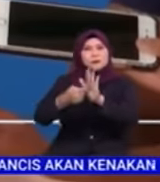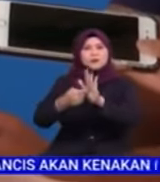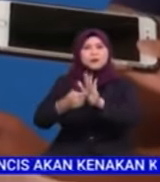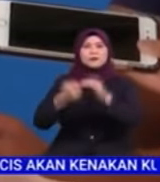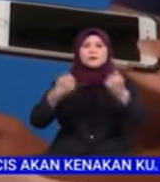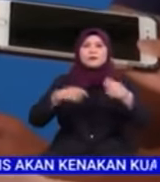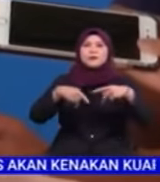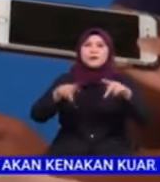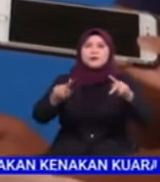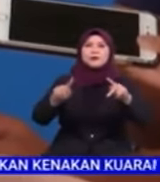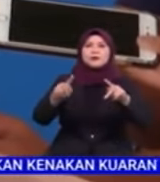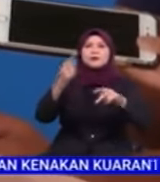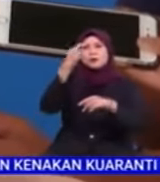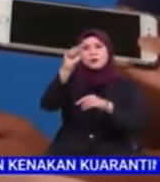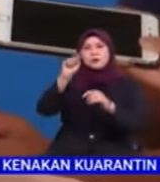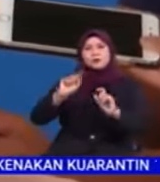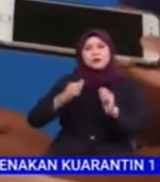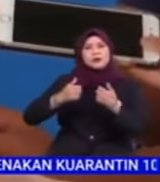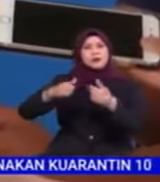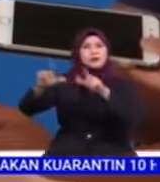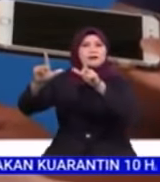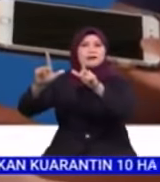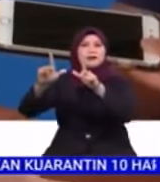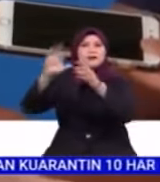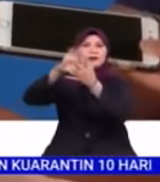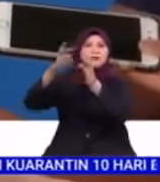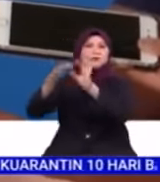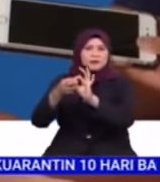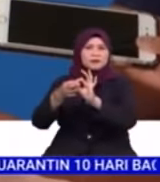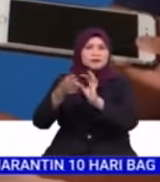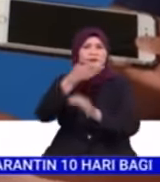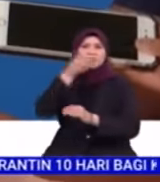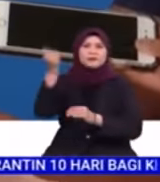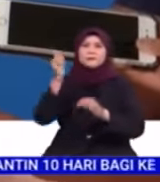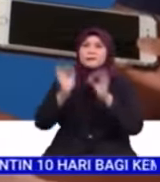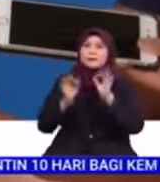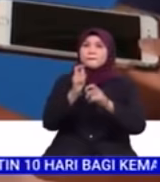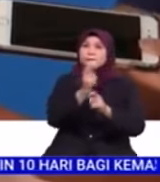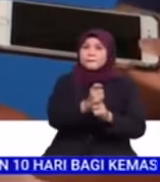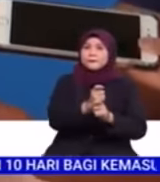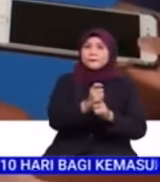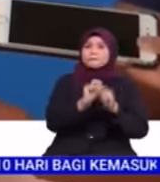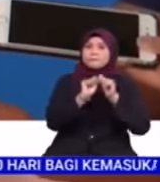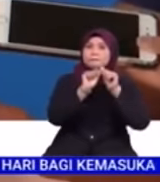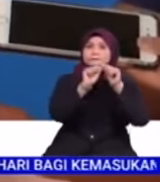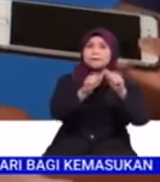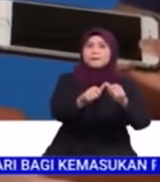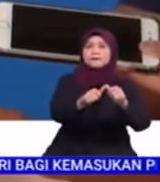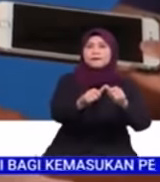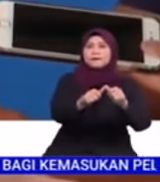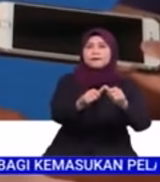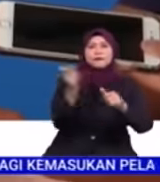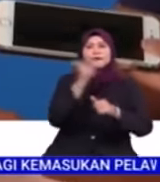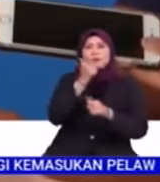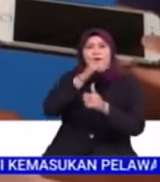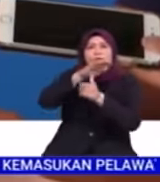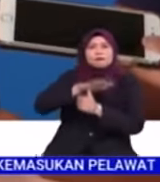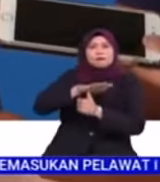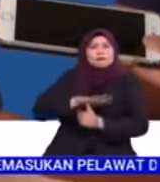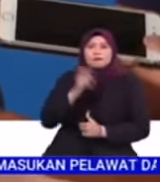peluang untuk volift like Olympic pun sangat cerah juga kalau gitu memimpin dan jus tanah facial